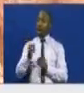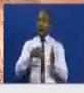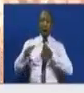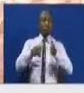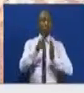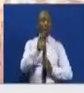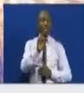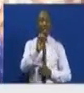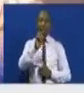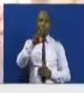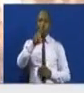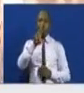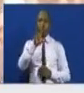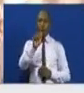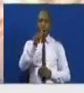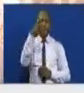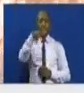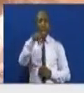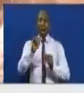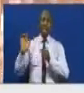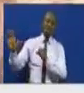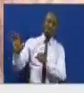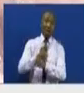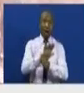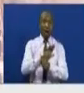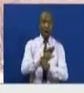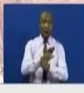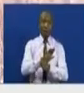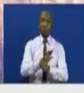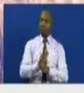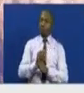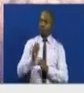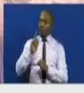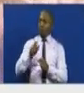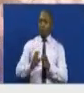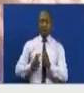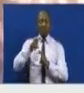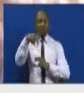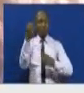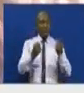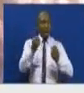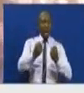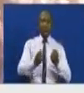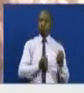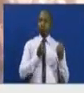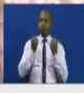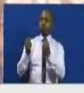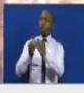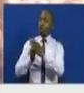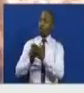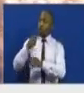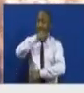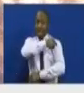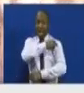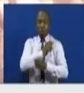Semulwa tayari maji yamejaa. Walikuwa wanapita kwa magari kuleta wagonjwa hospitali na nini, walikuwa wanapitia njia